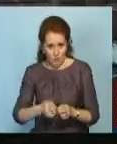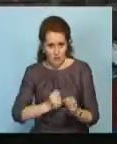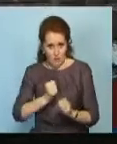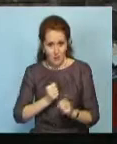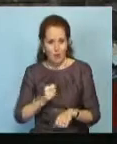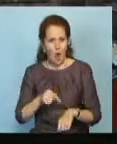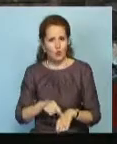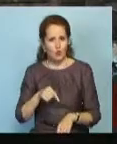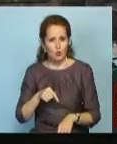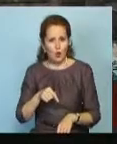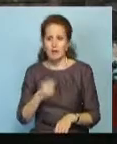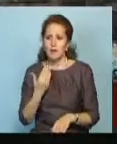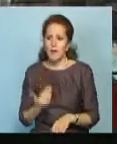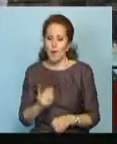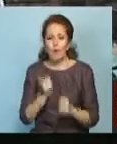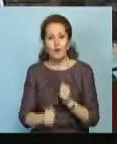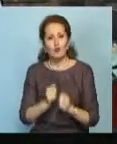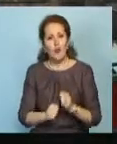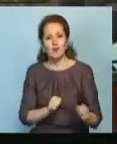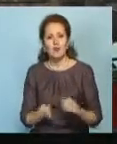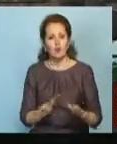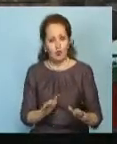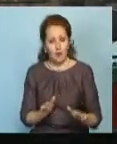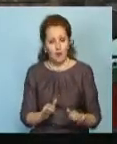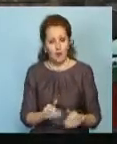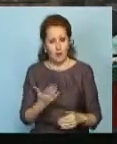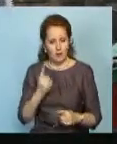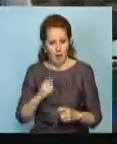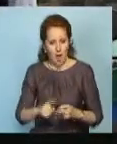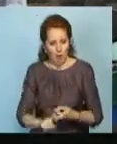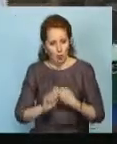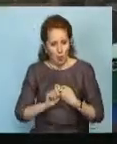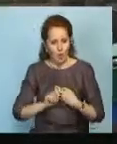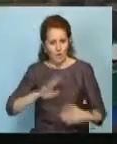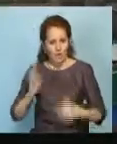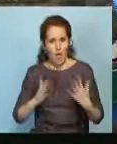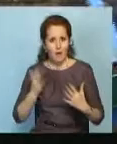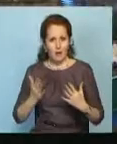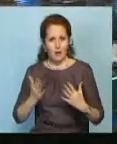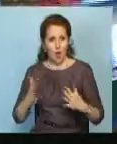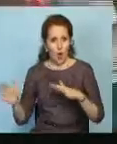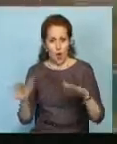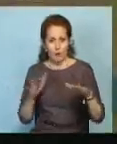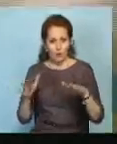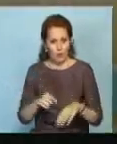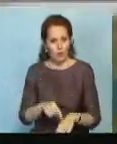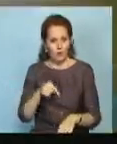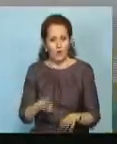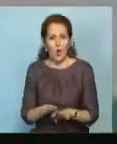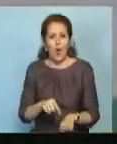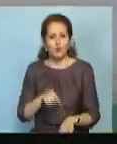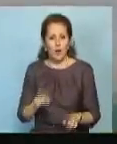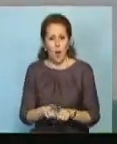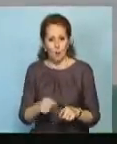ощущается его каждое движение, малейший толчок, как бы ветер как-то колышет его. Такое ощущение, как